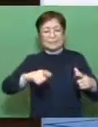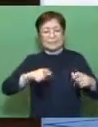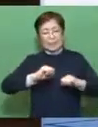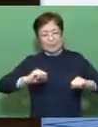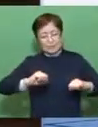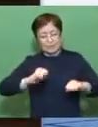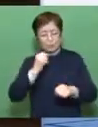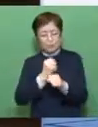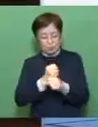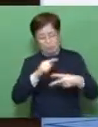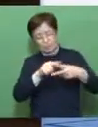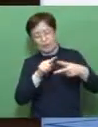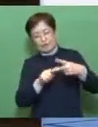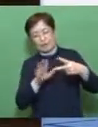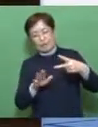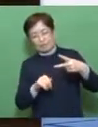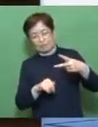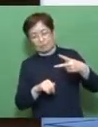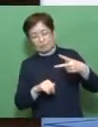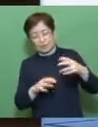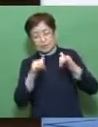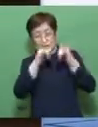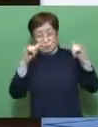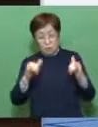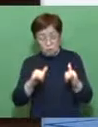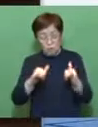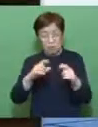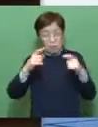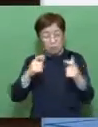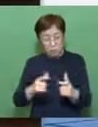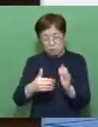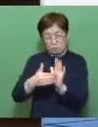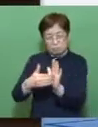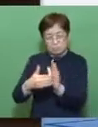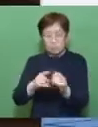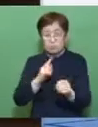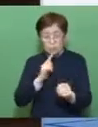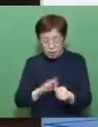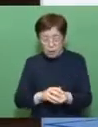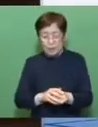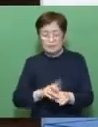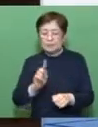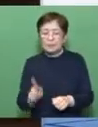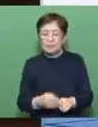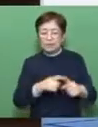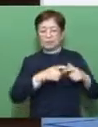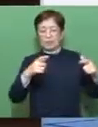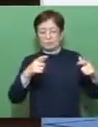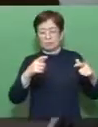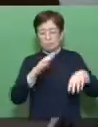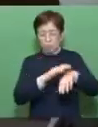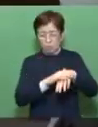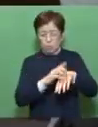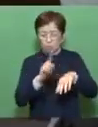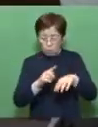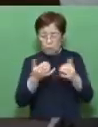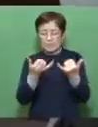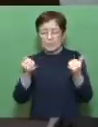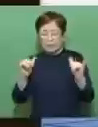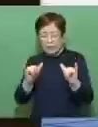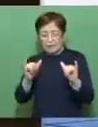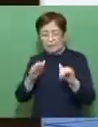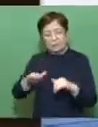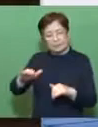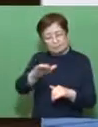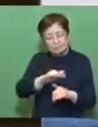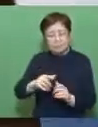が人工源には対策には自然増対策と社会増対策をはいに分かれるとじゃあちょっとそれぞれを見